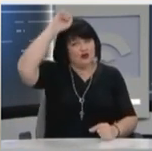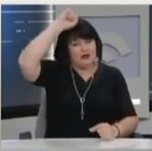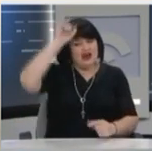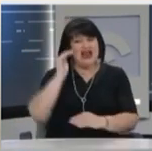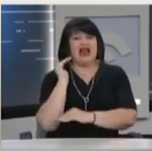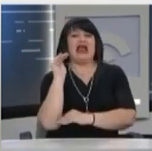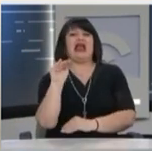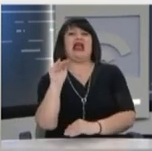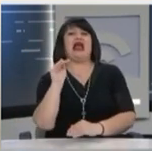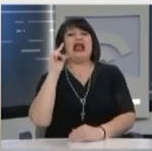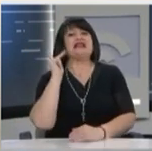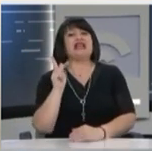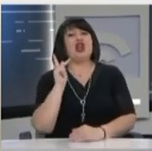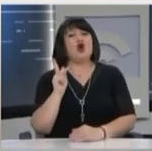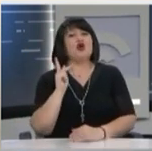Πού σταματάει.